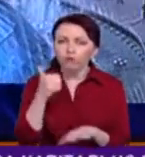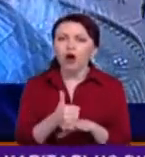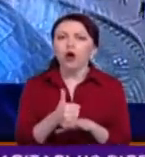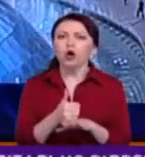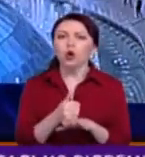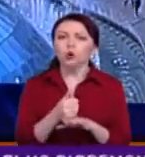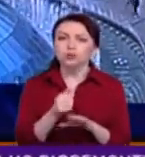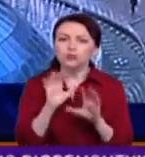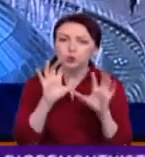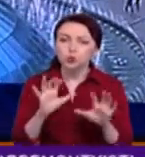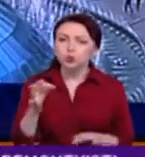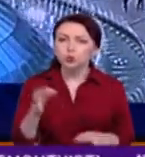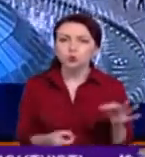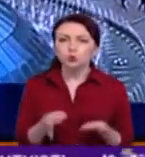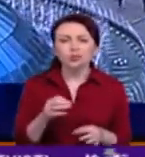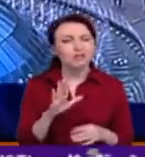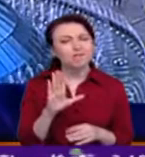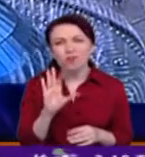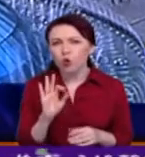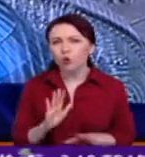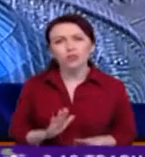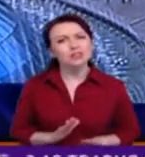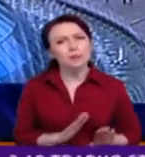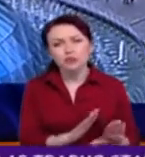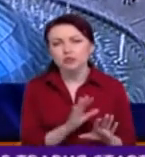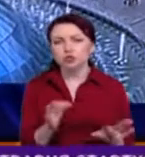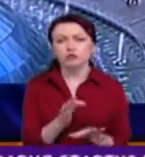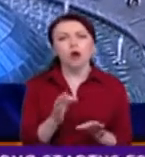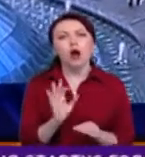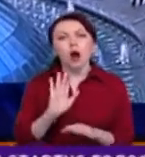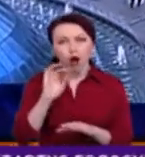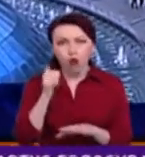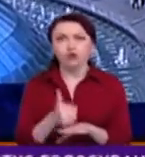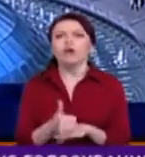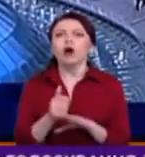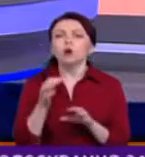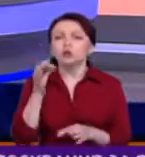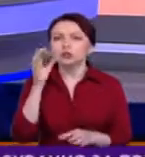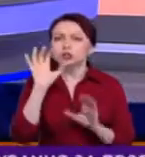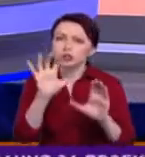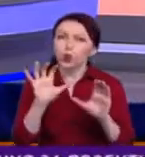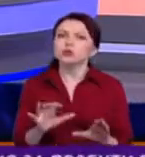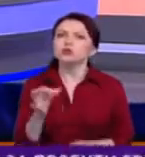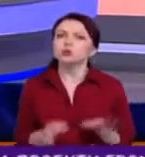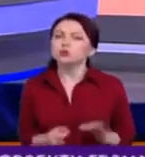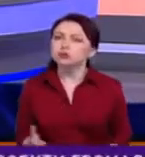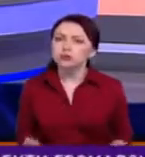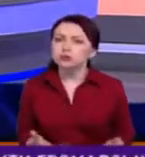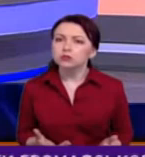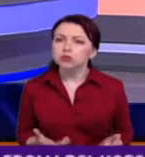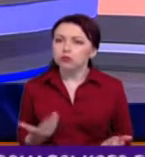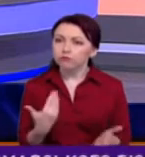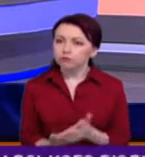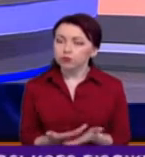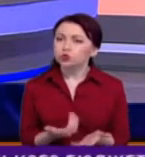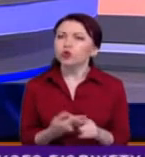віком, не заступник, не виконуючий обов'язки, а суто голова Конституційного суду. І от, пане Ігоре, юридична колізія,